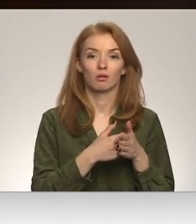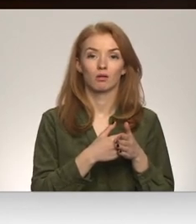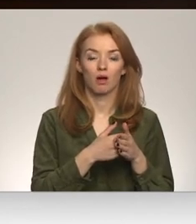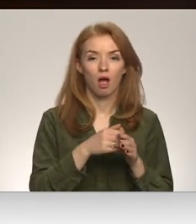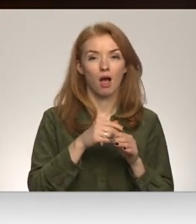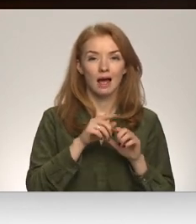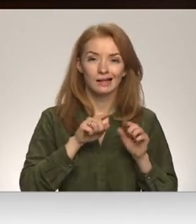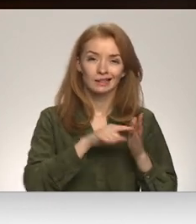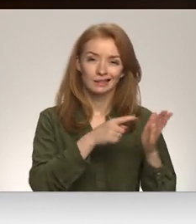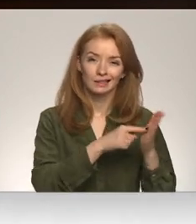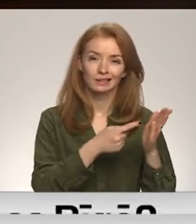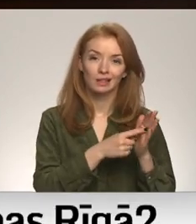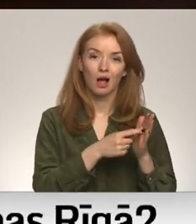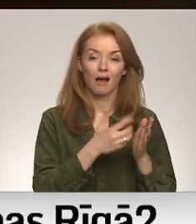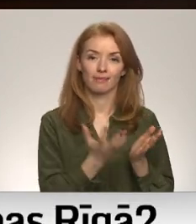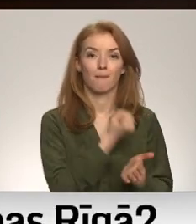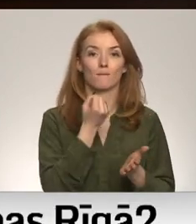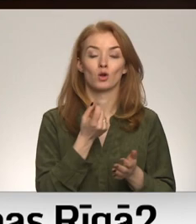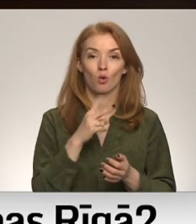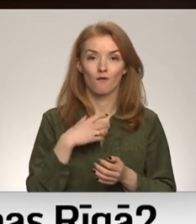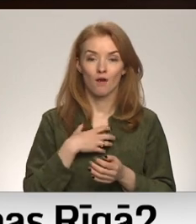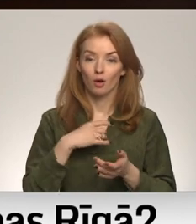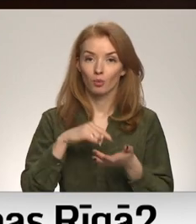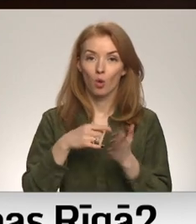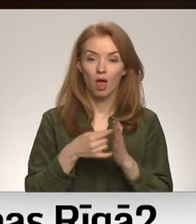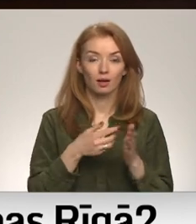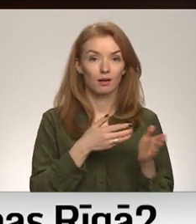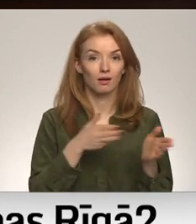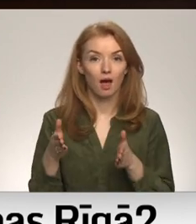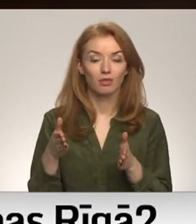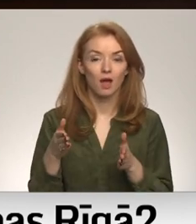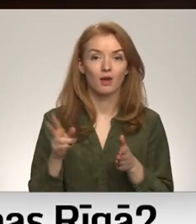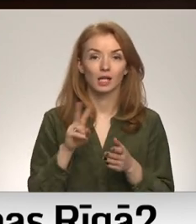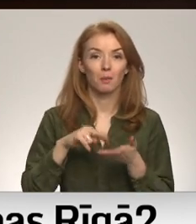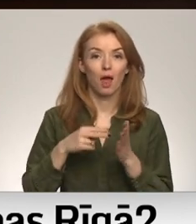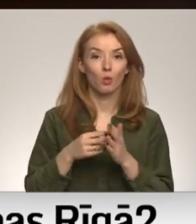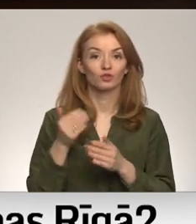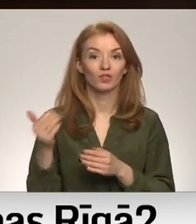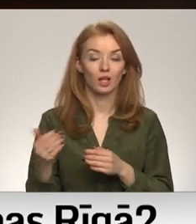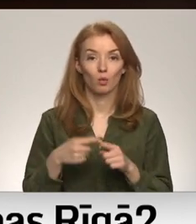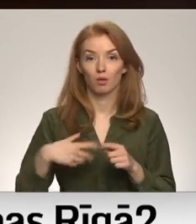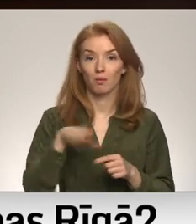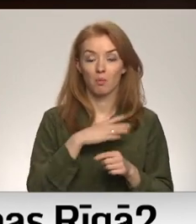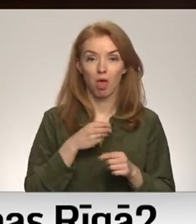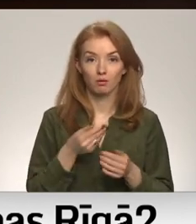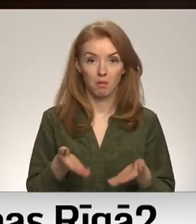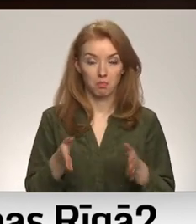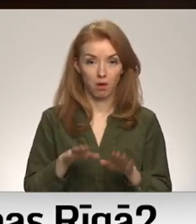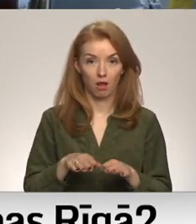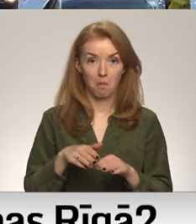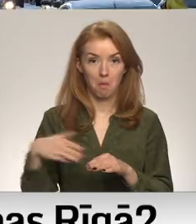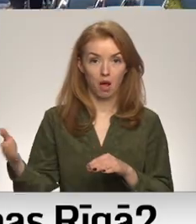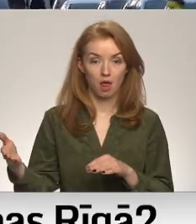ielobēja to, ko vajadzēja viņiem. Projekti bija gatavi tas, kas bija plānots viņiem, ja? Un mēs visi palikām tā kā